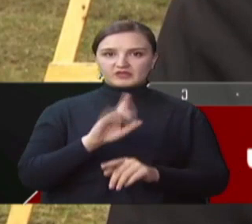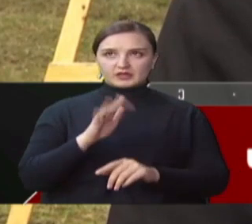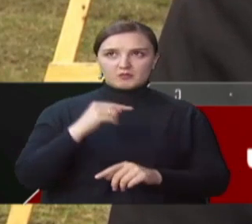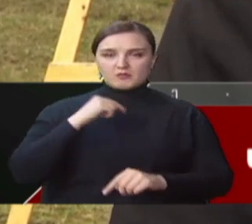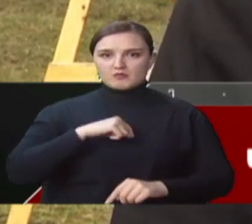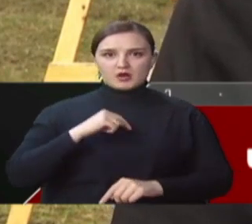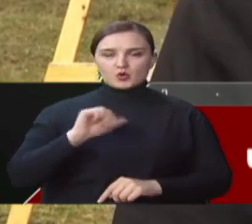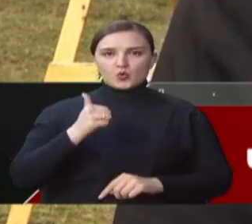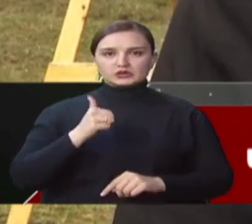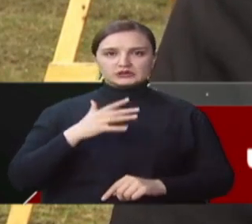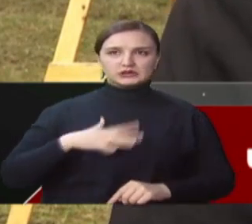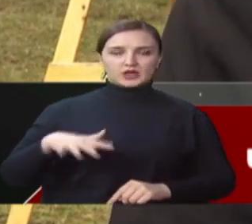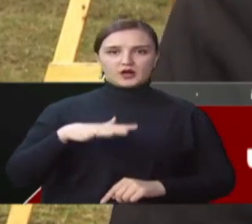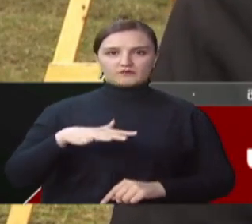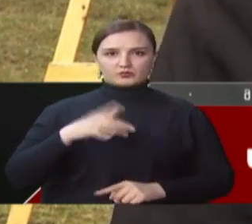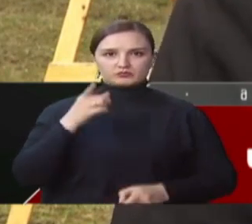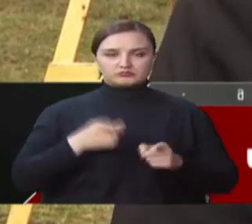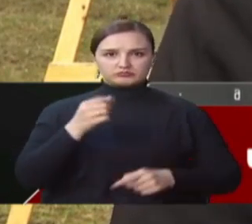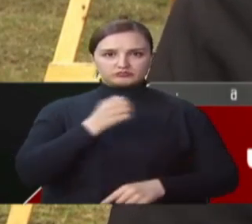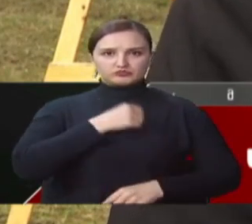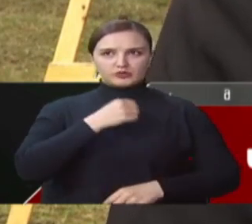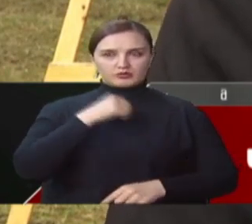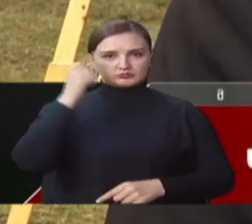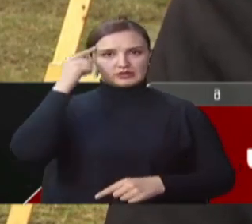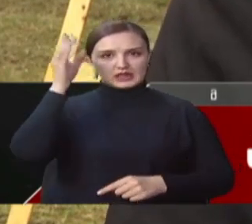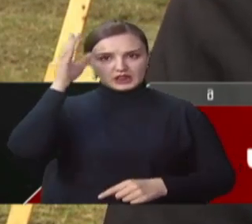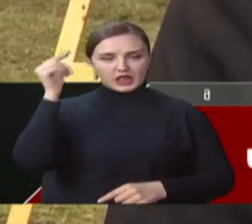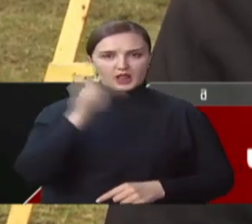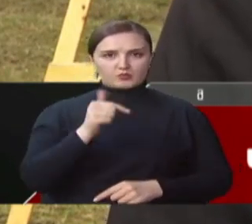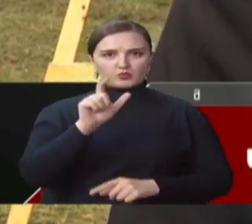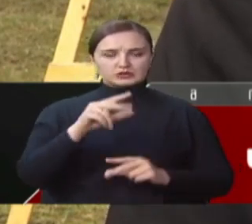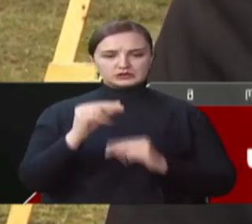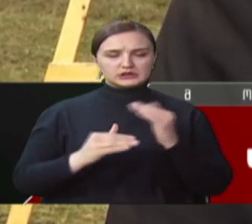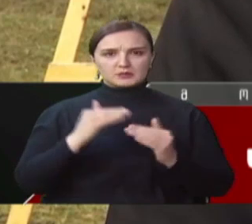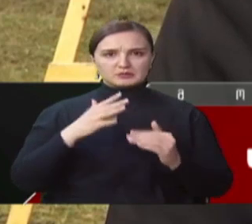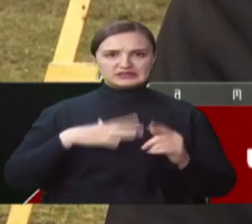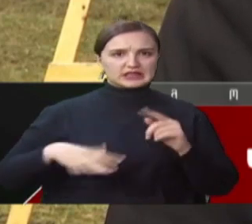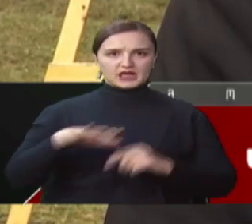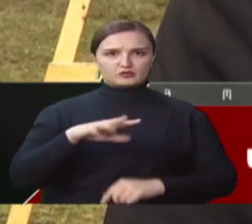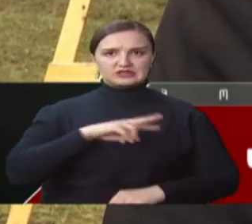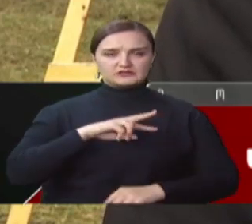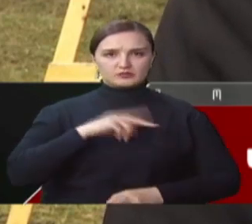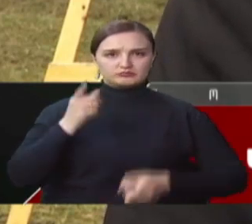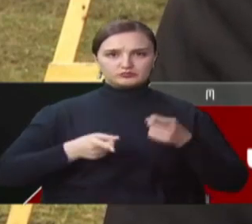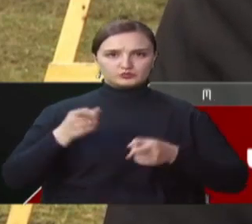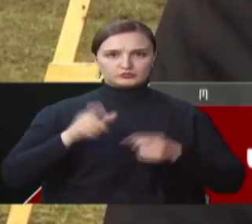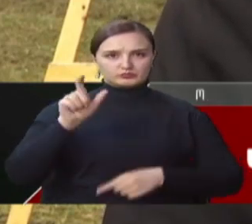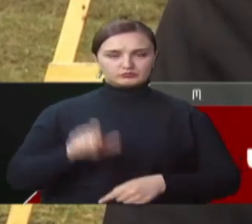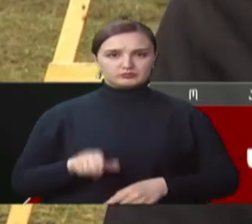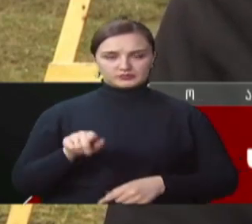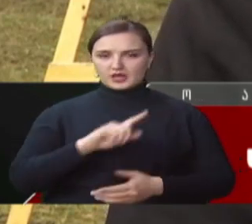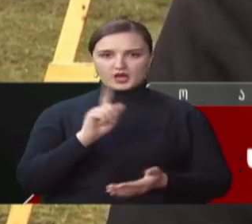მაღალი მოქალაქეობრივი პასუხისმგებლობის განათლებული, წარმატებული პატრიოტები, რომლებიც